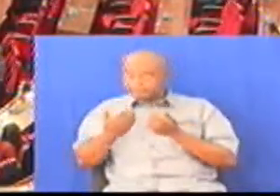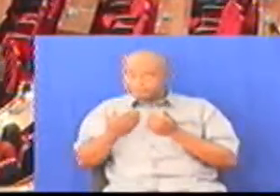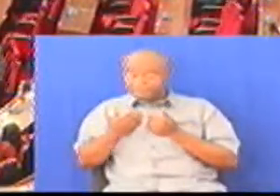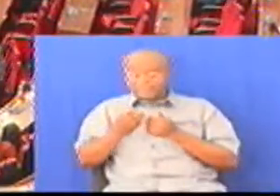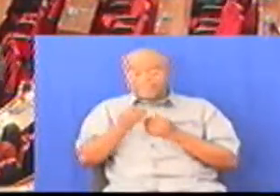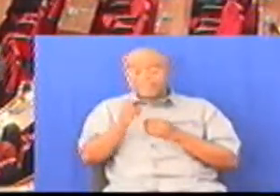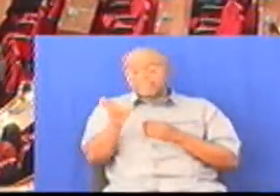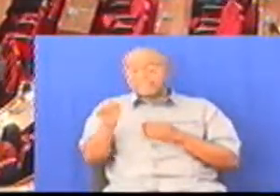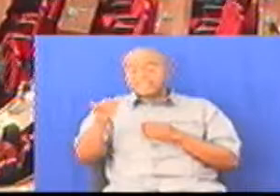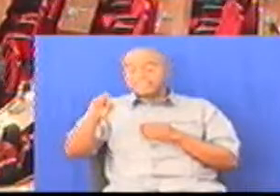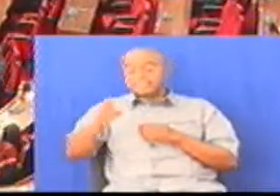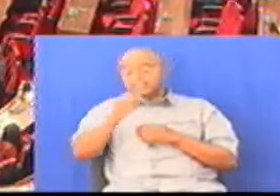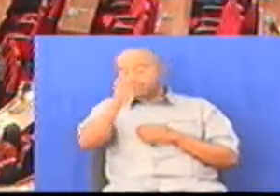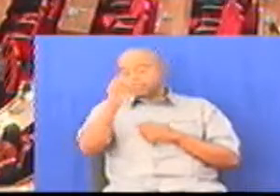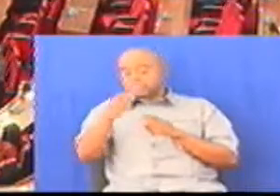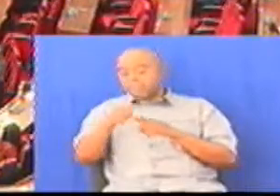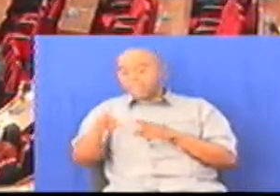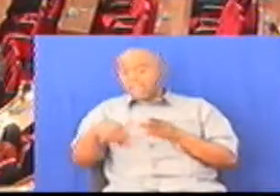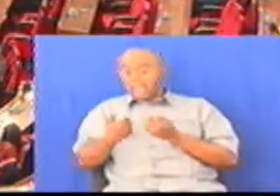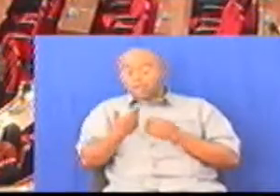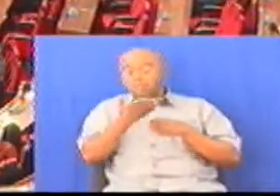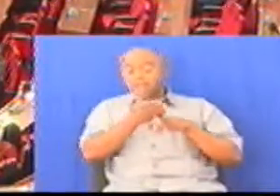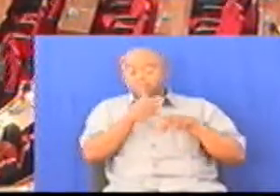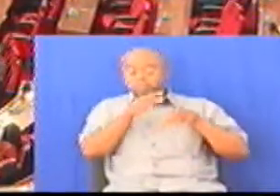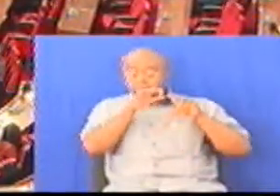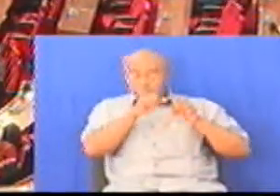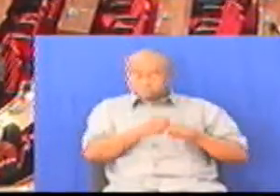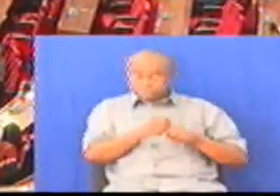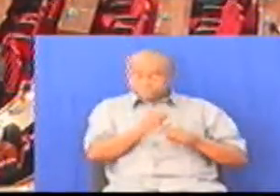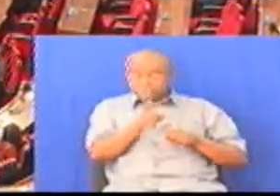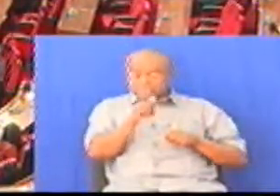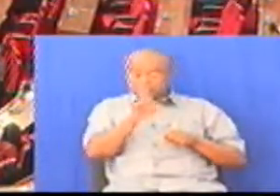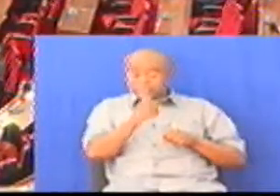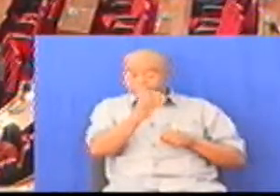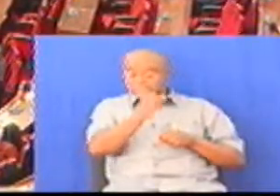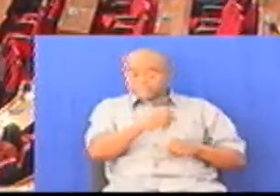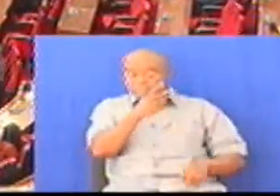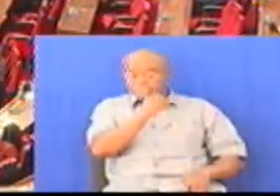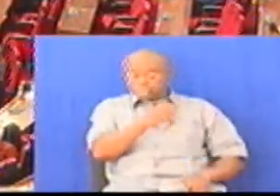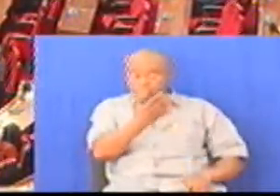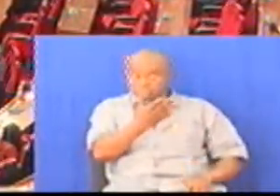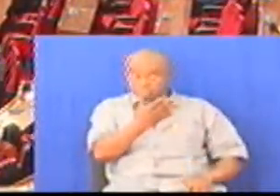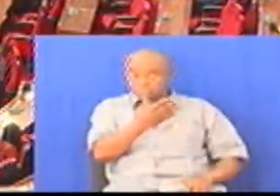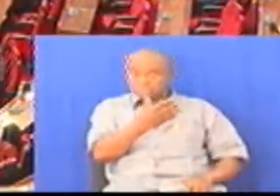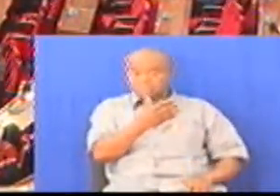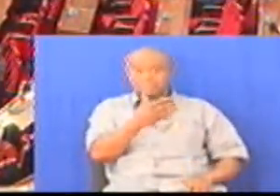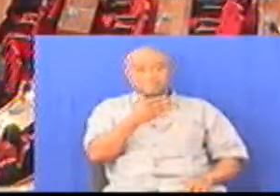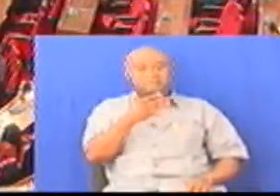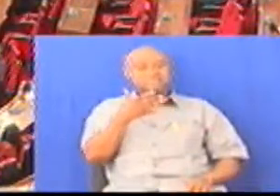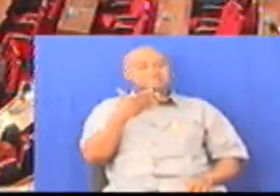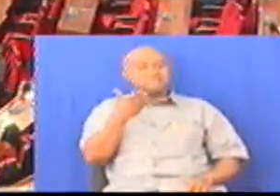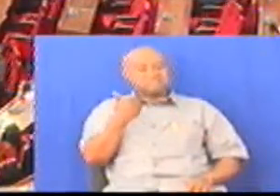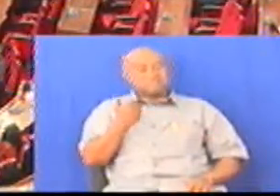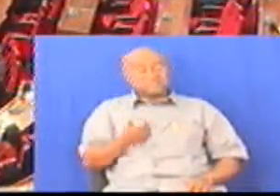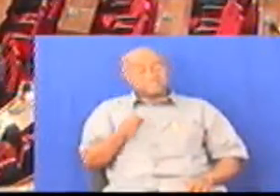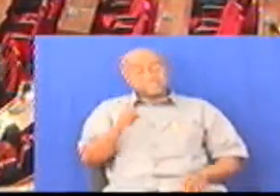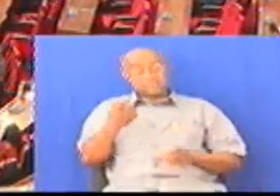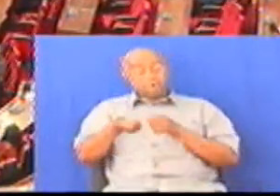ambazo makampuni ambayo yana hisa pamoja na serikali ya 25%. Sasa ongezeko